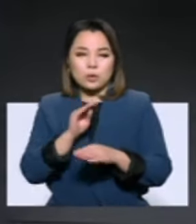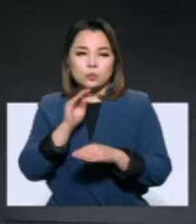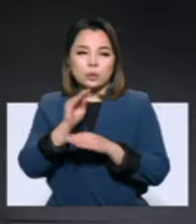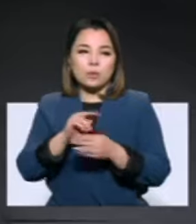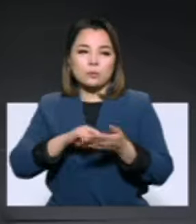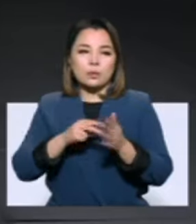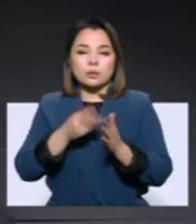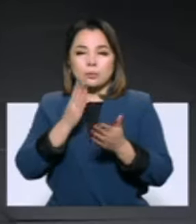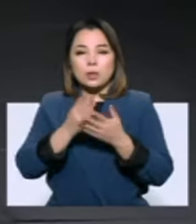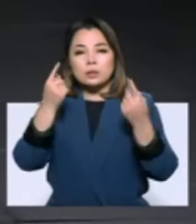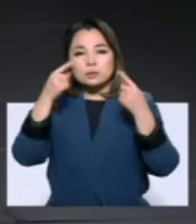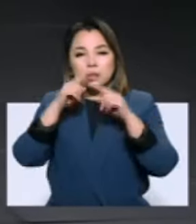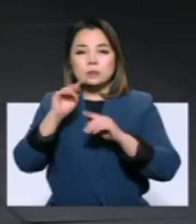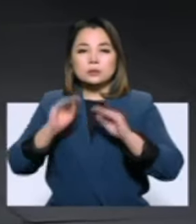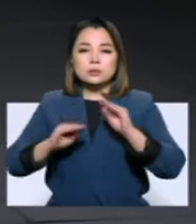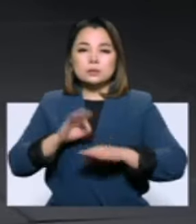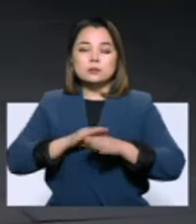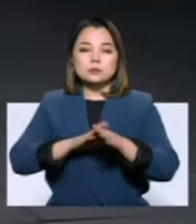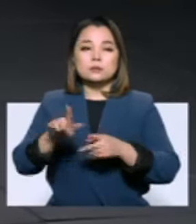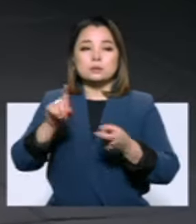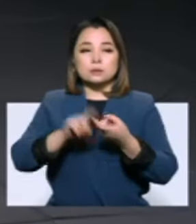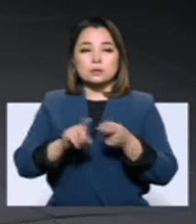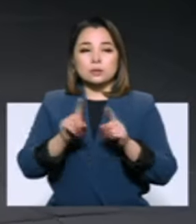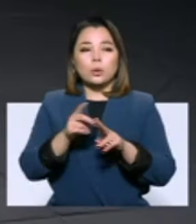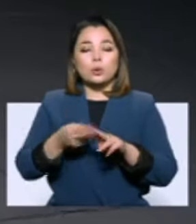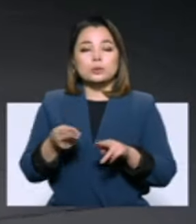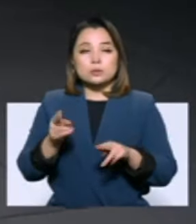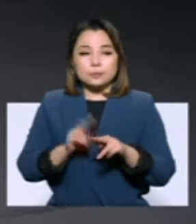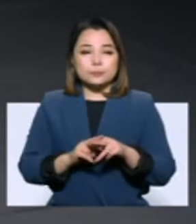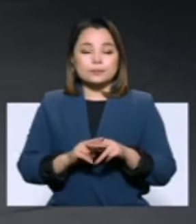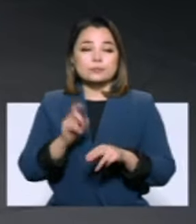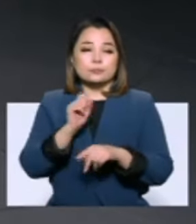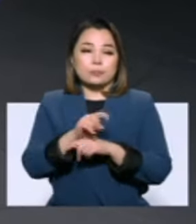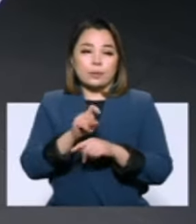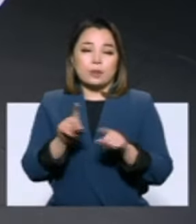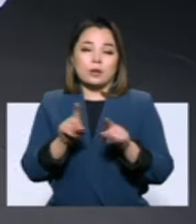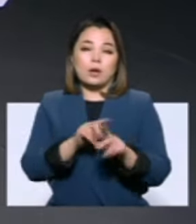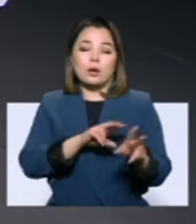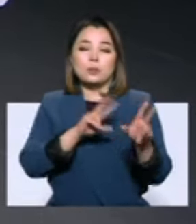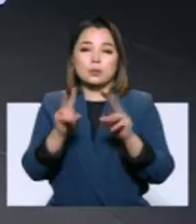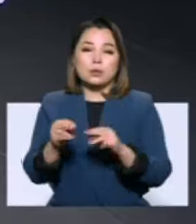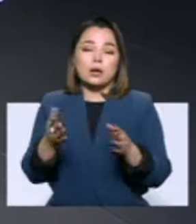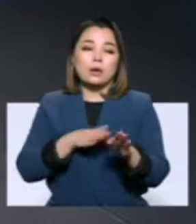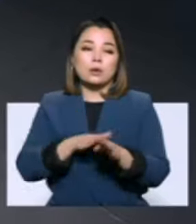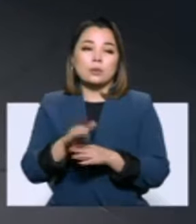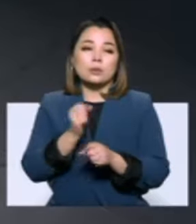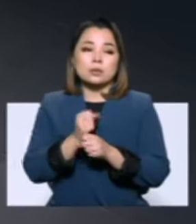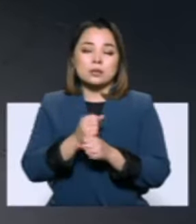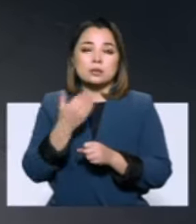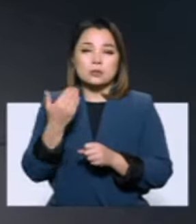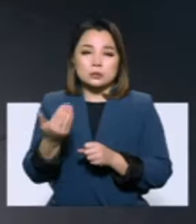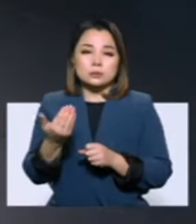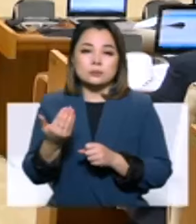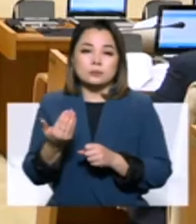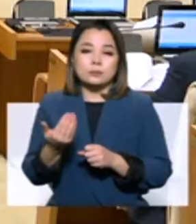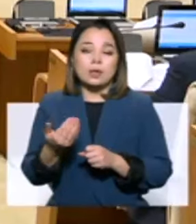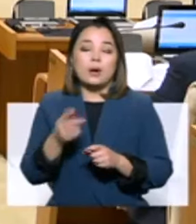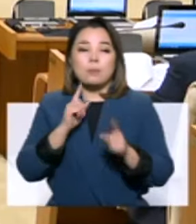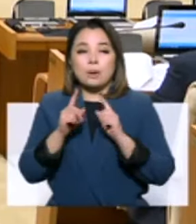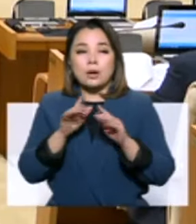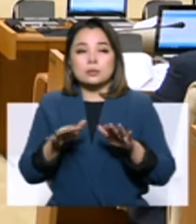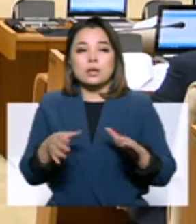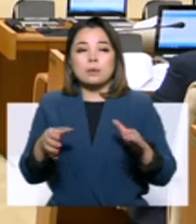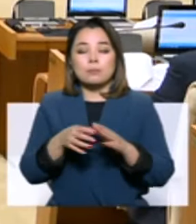деген. Техникамен жарақтандыру бойынша да солай. Ал тапсырмалар мен уәделер қалай орындалып жатыр?